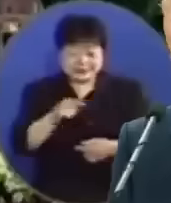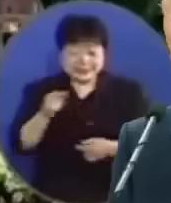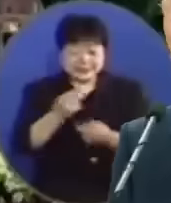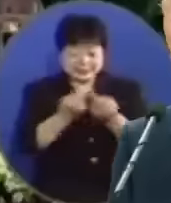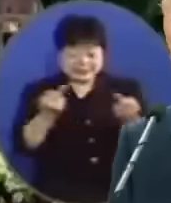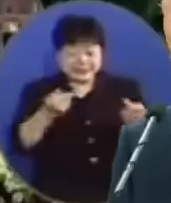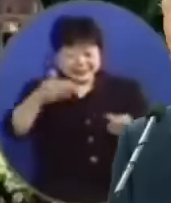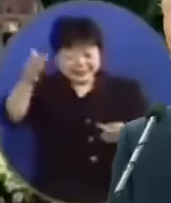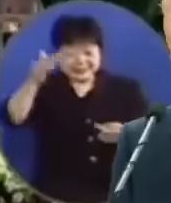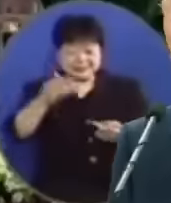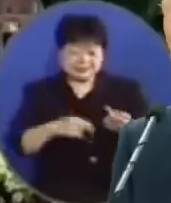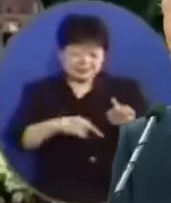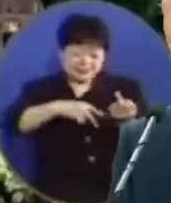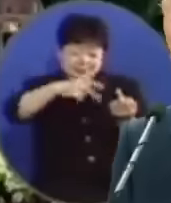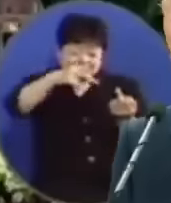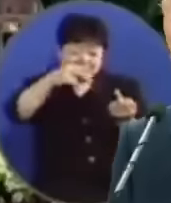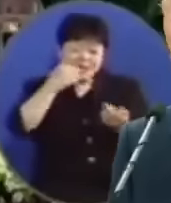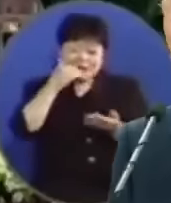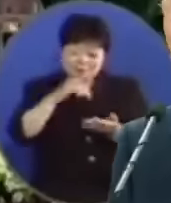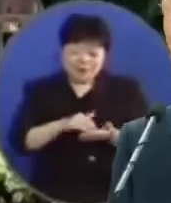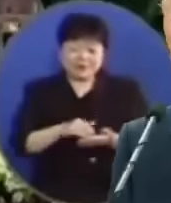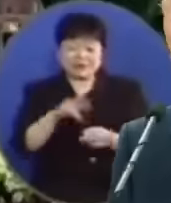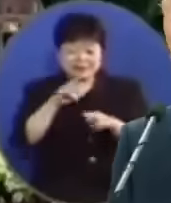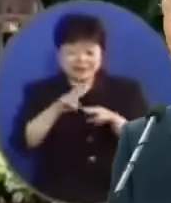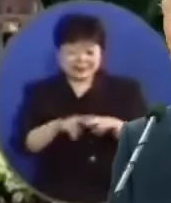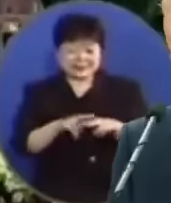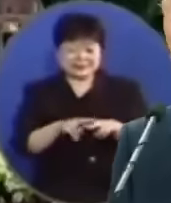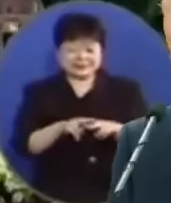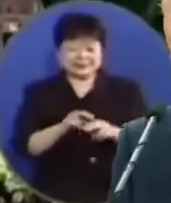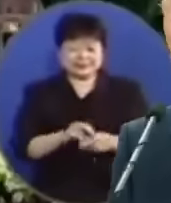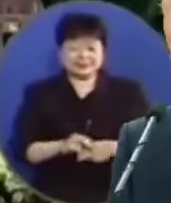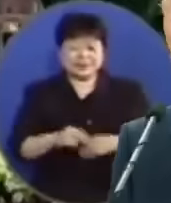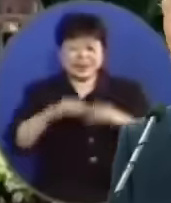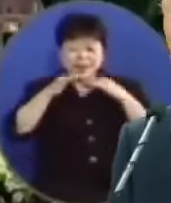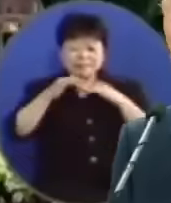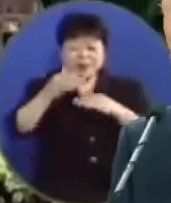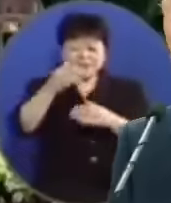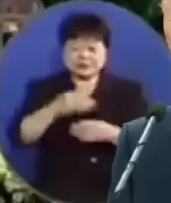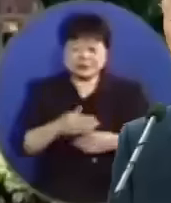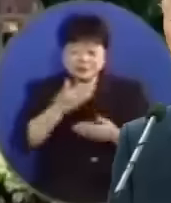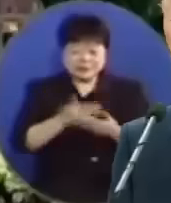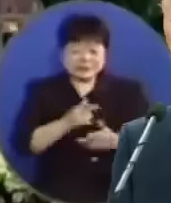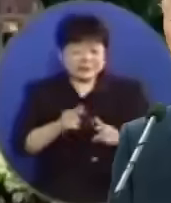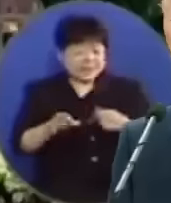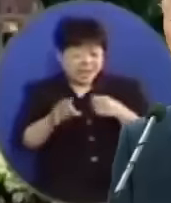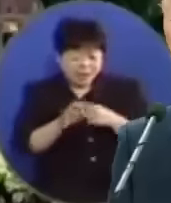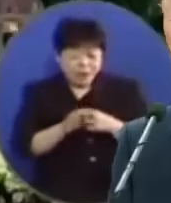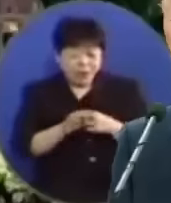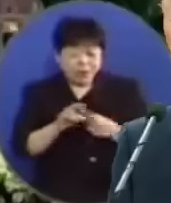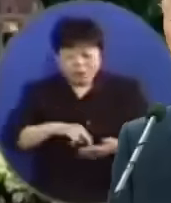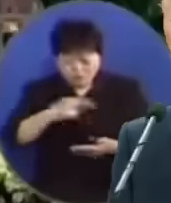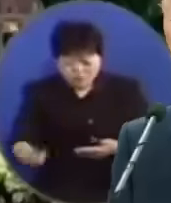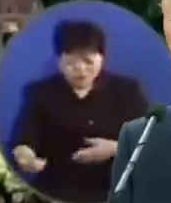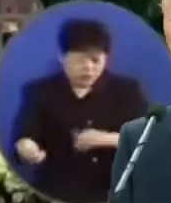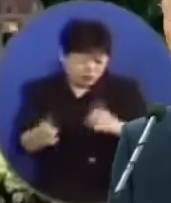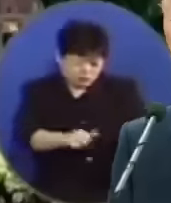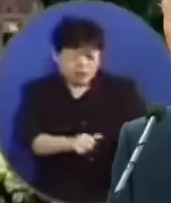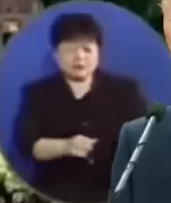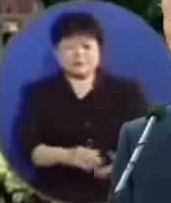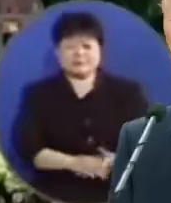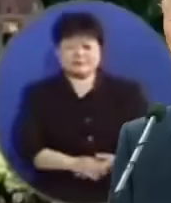올라가서 꼭대기 바위에 앉아가지고서 방언을 못 받으면 여기서 굴러 떨어져